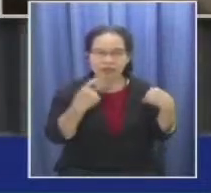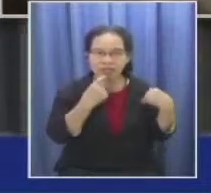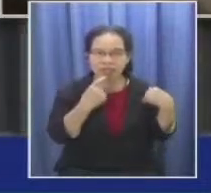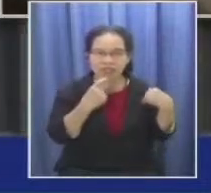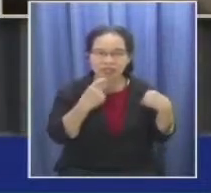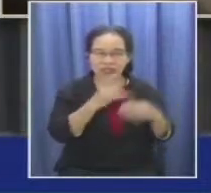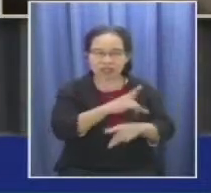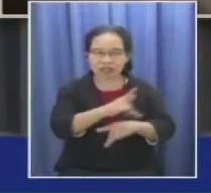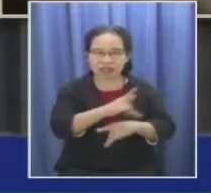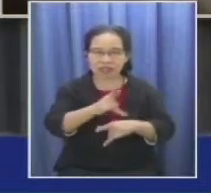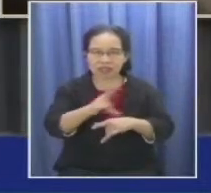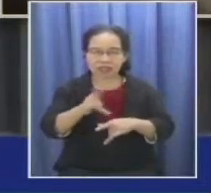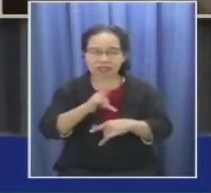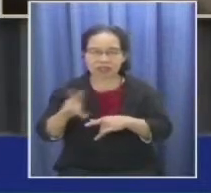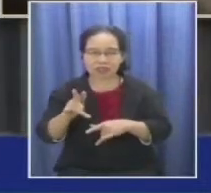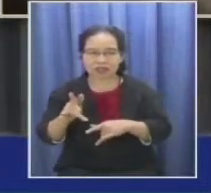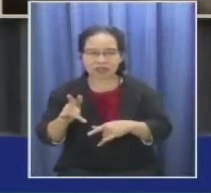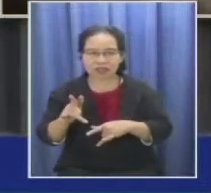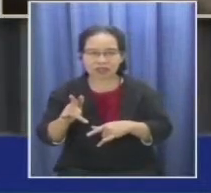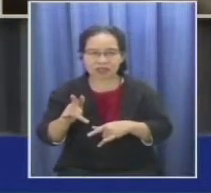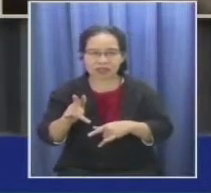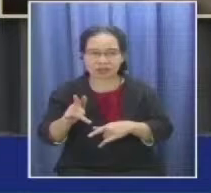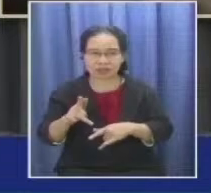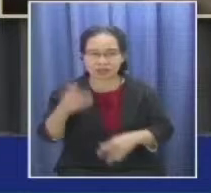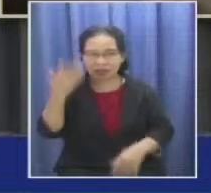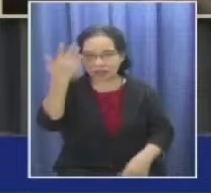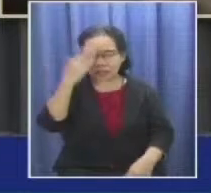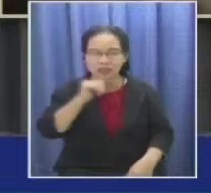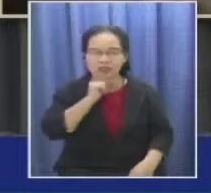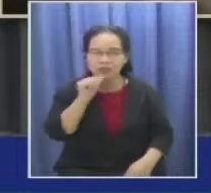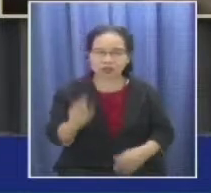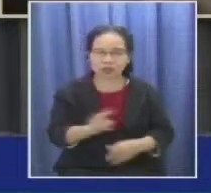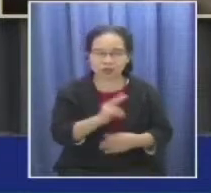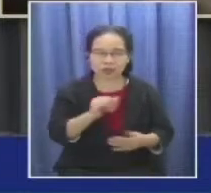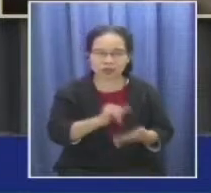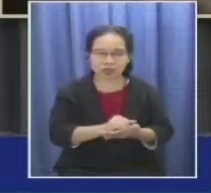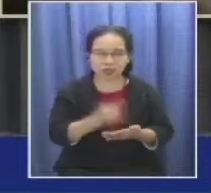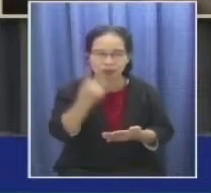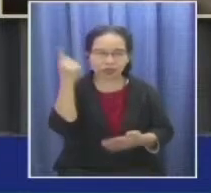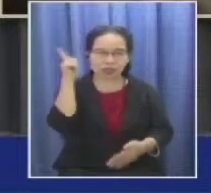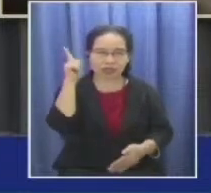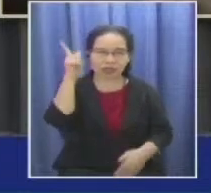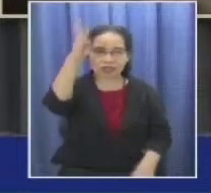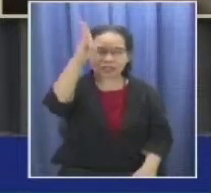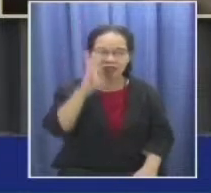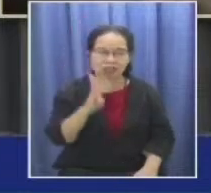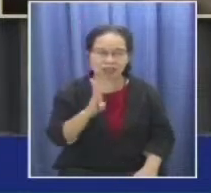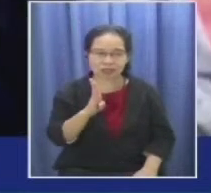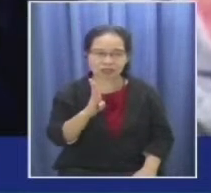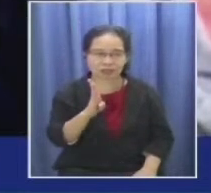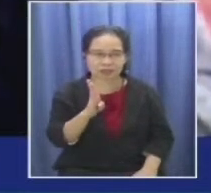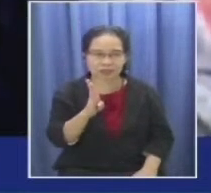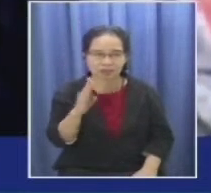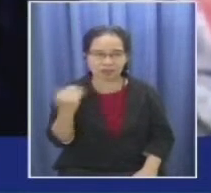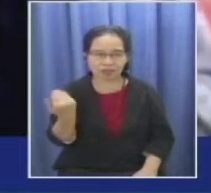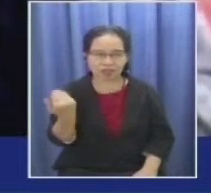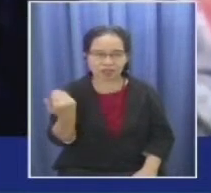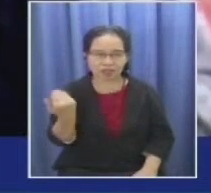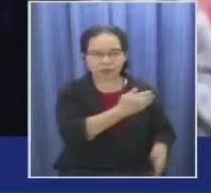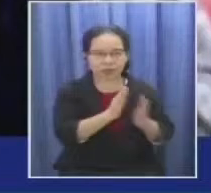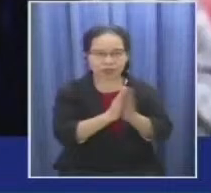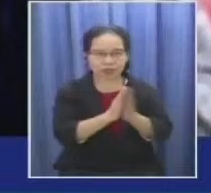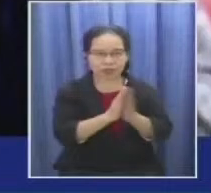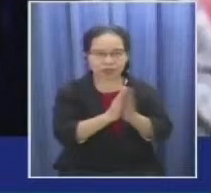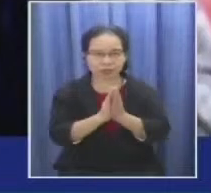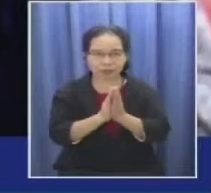nkrɔfo ayɛ de a yɛ wɔ tɛkyerɛ ma bi wɔ hɔ no mo a edumi nipa tɛkyerɛ ma bi wɔ hɔ no